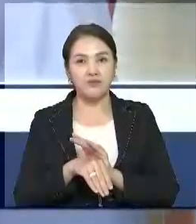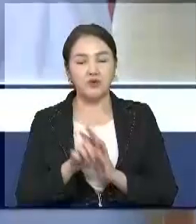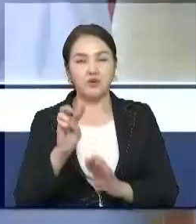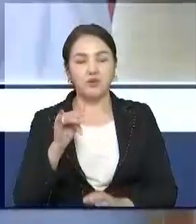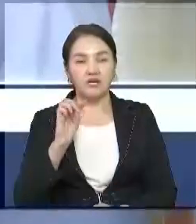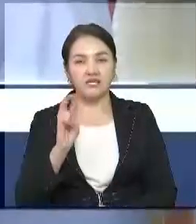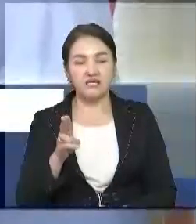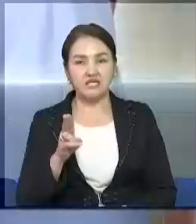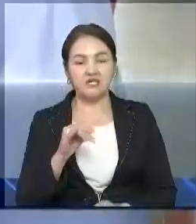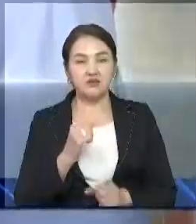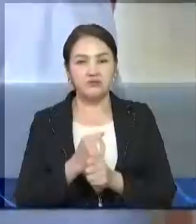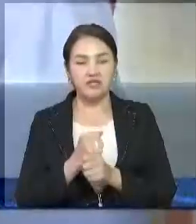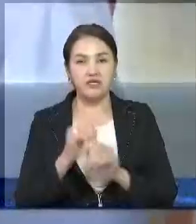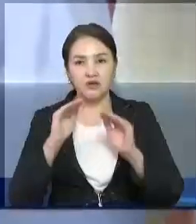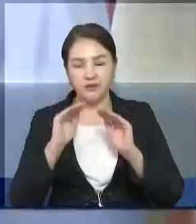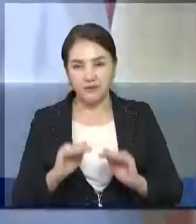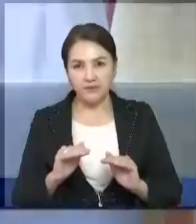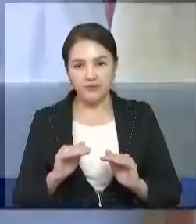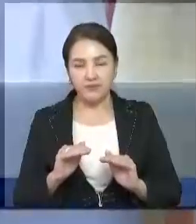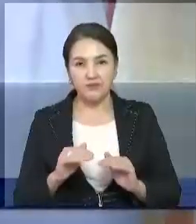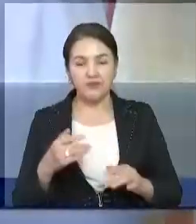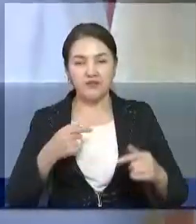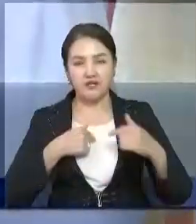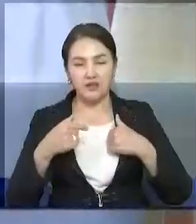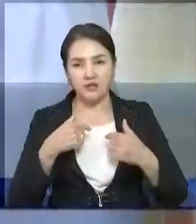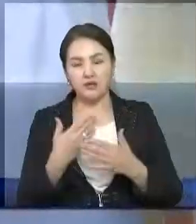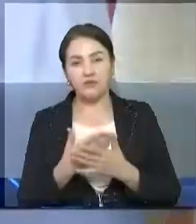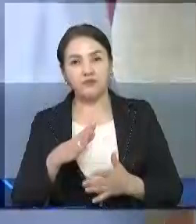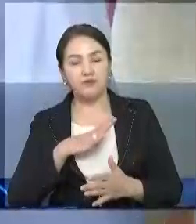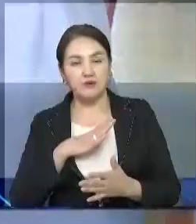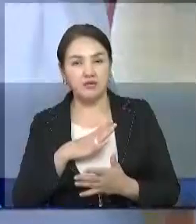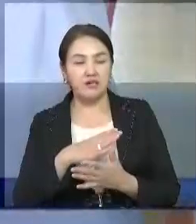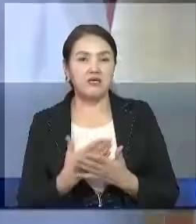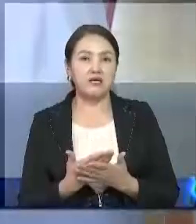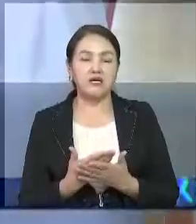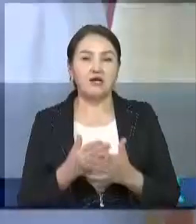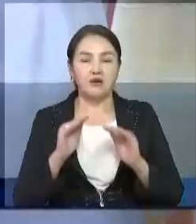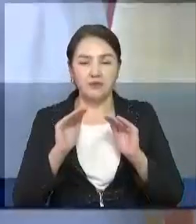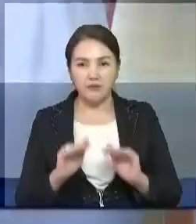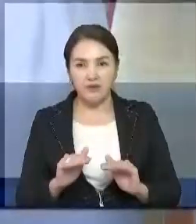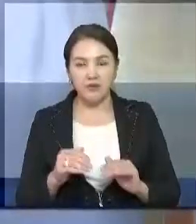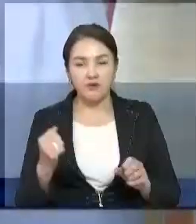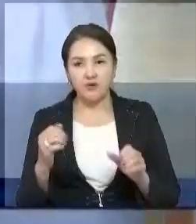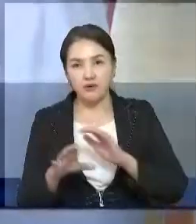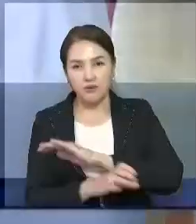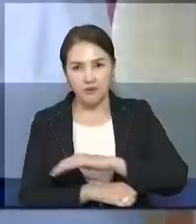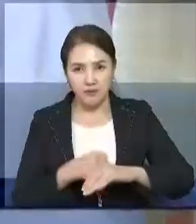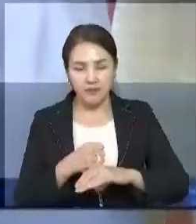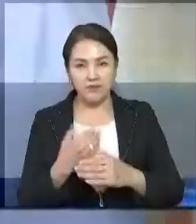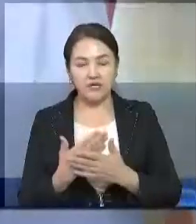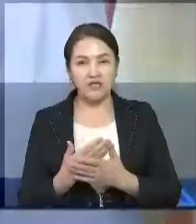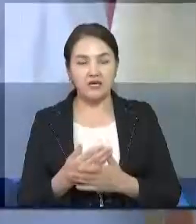жерде жасалған қылмыстар төмендеген, дене жарақаттарын келтіру қылмыстары төмендеген,